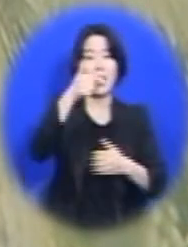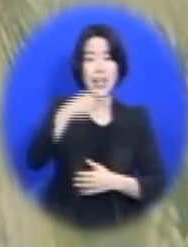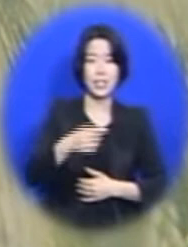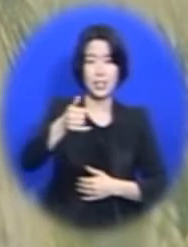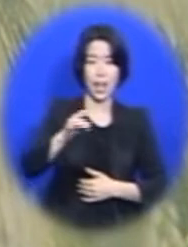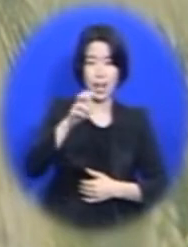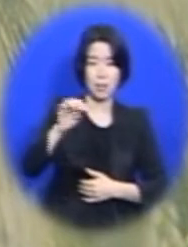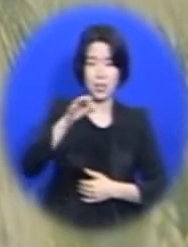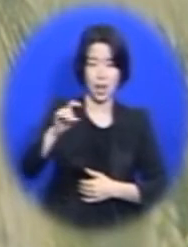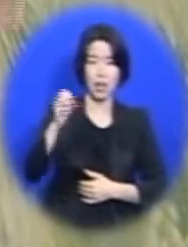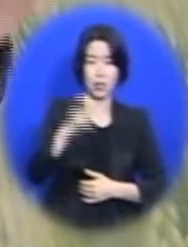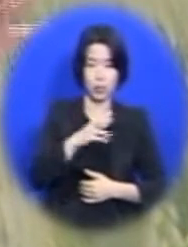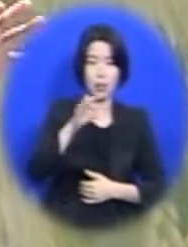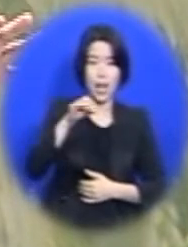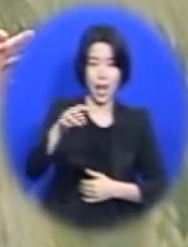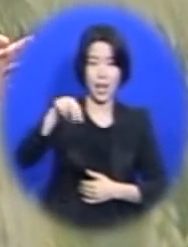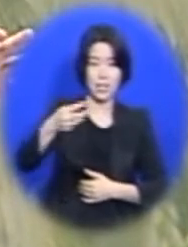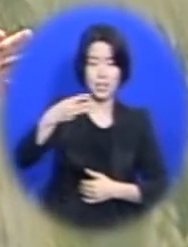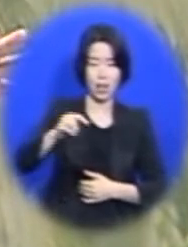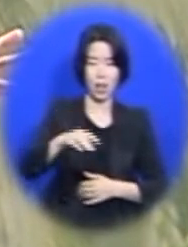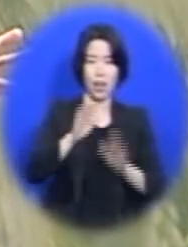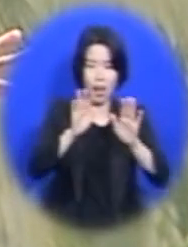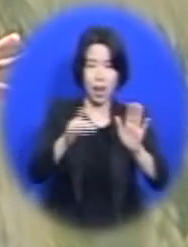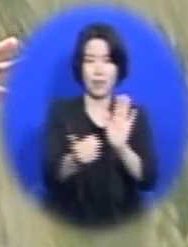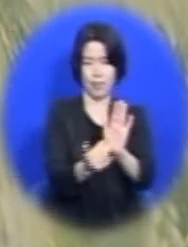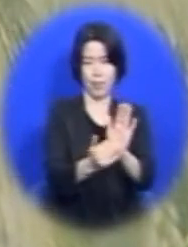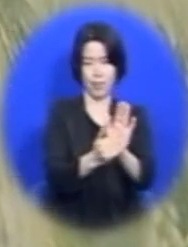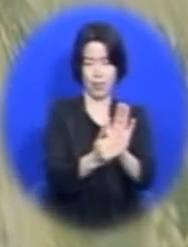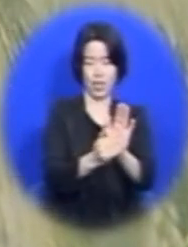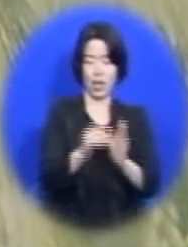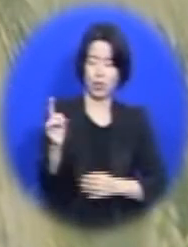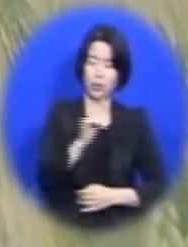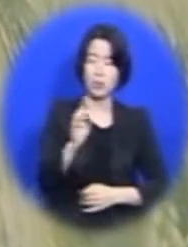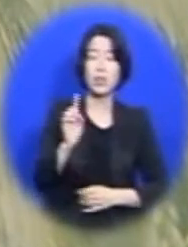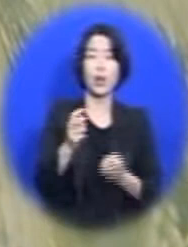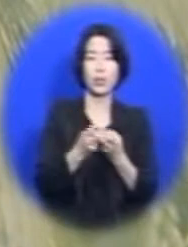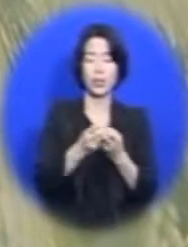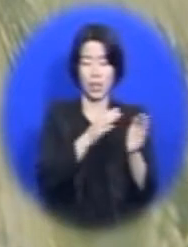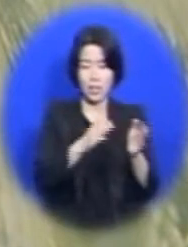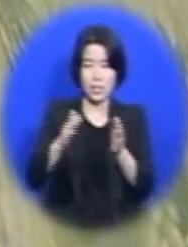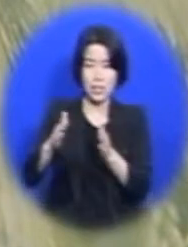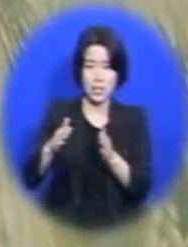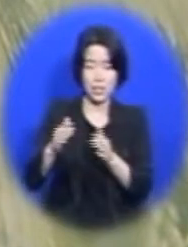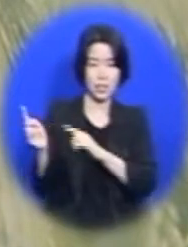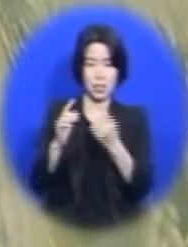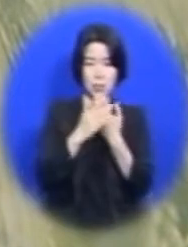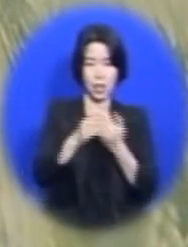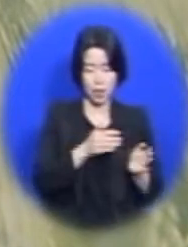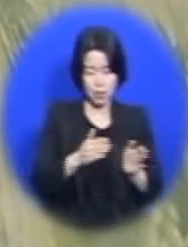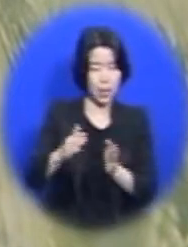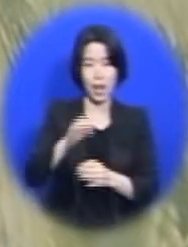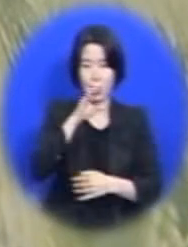느헤미야가 학사 에스라가 절제를 지켜야 했을 정도예요. 도무지 어떻게 더 이상 진행이 안 됩니다, 집회가.